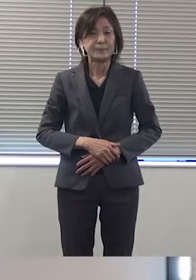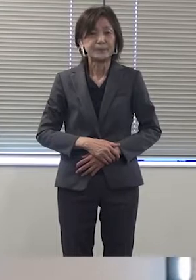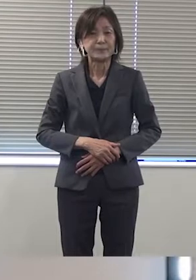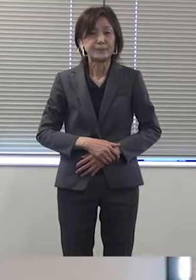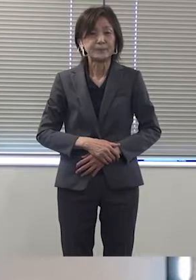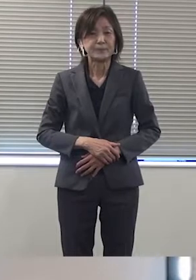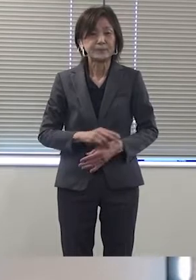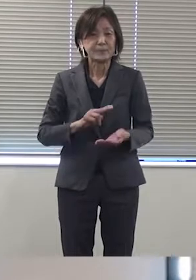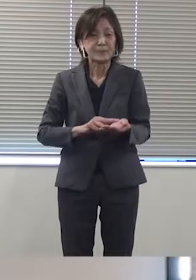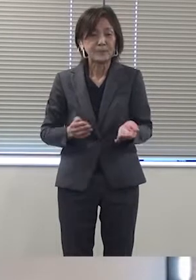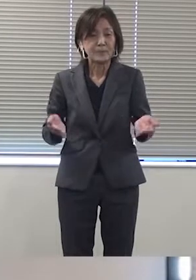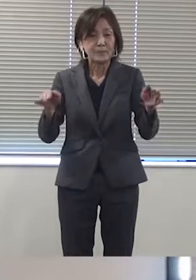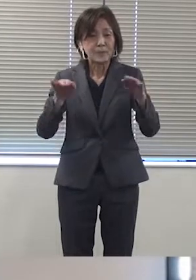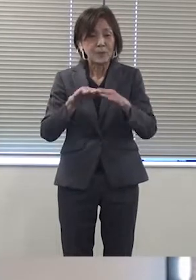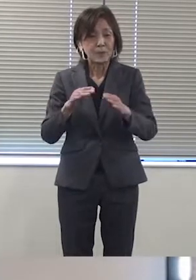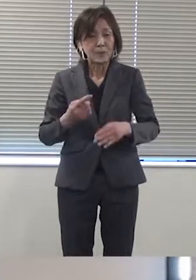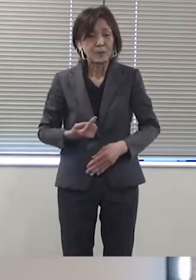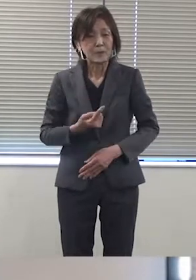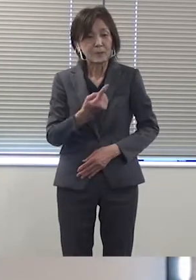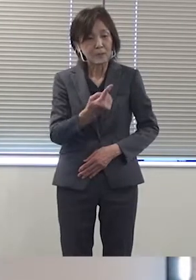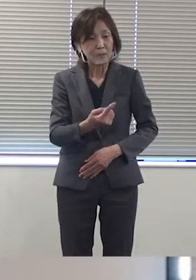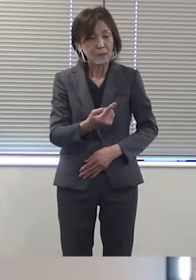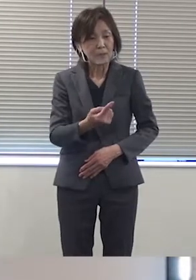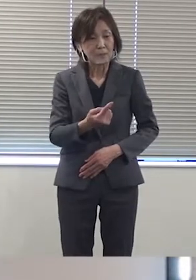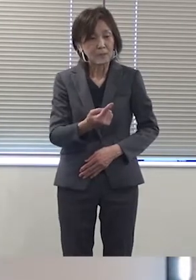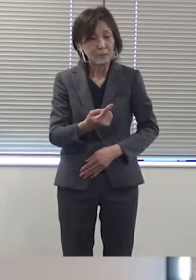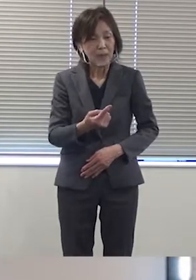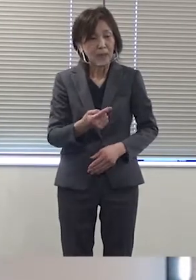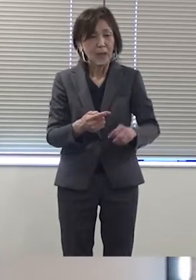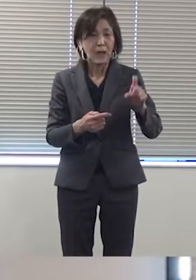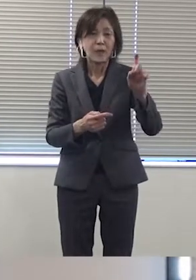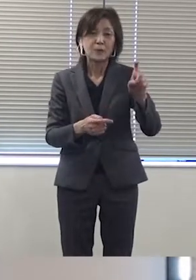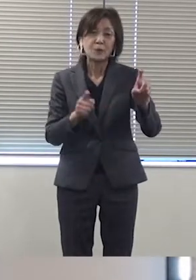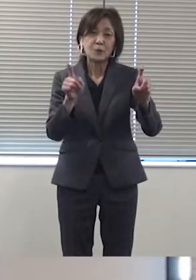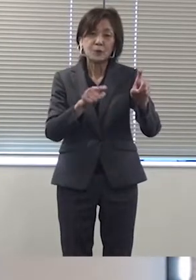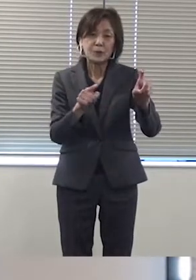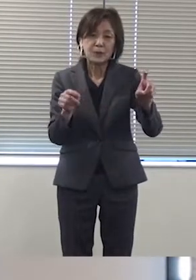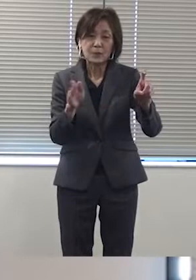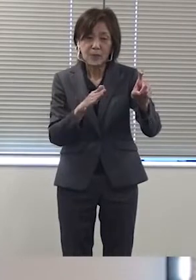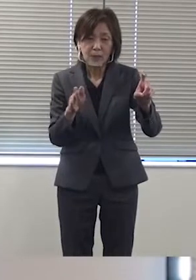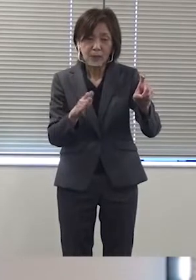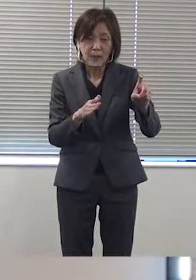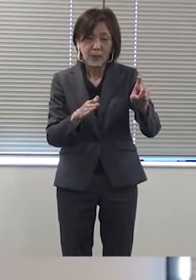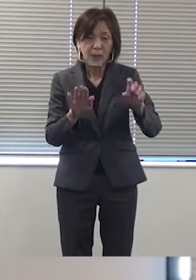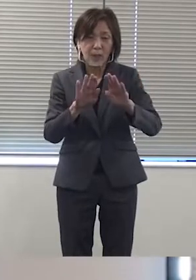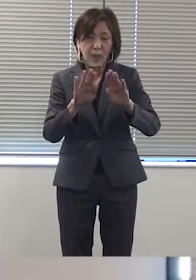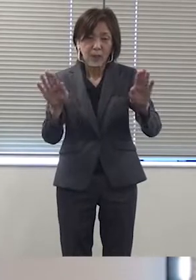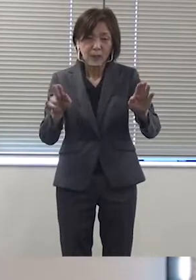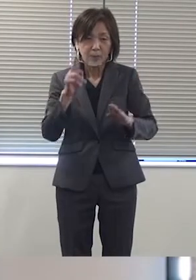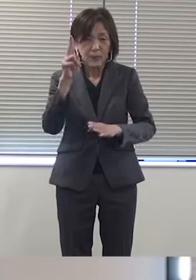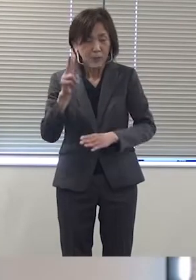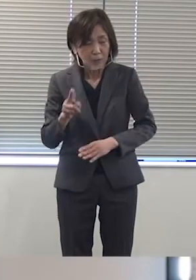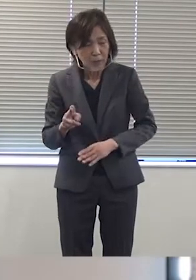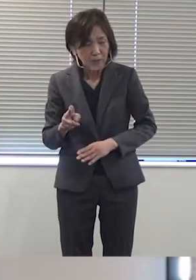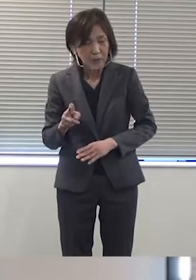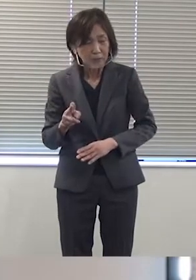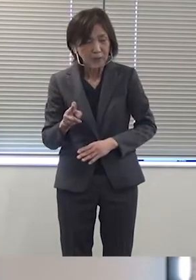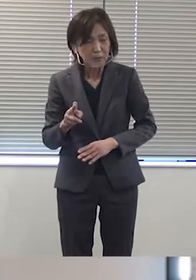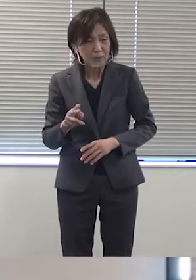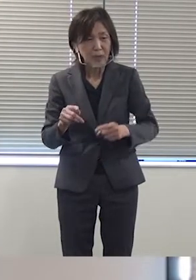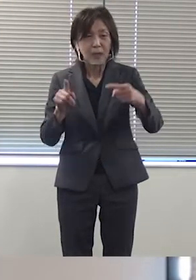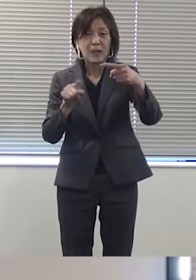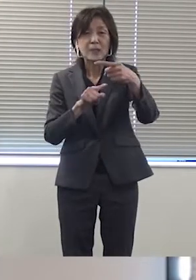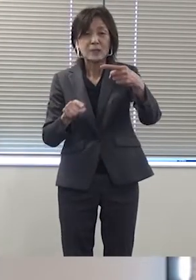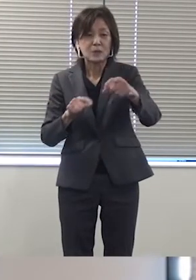診療所病院では10人ぐらいから始めようかというふうに言われているので、一定時間がかかりそ